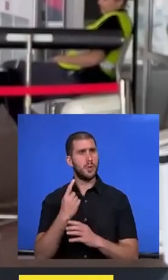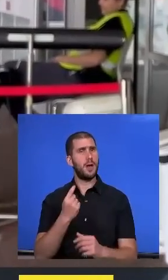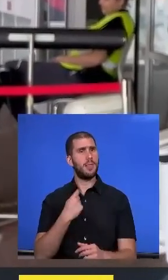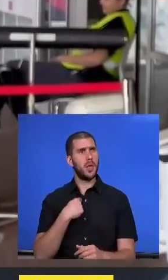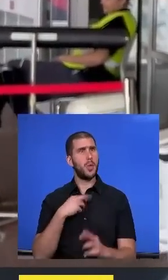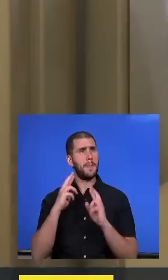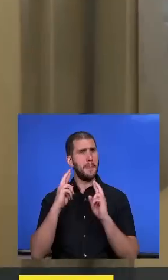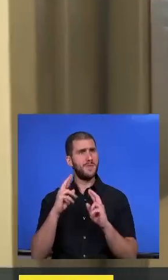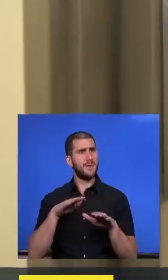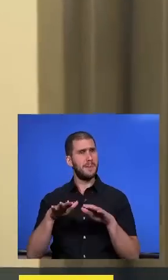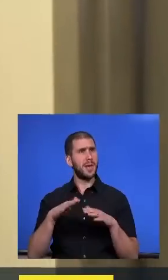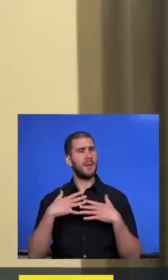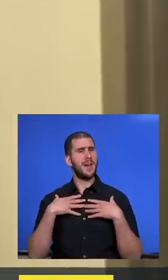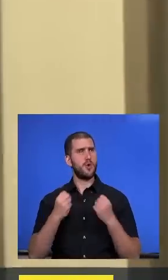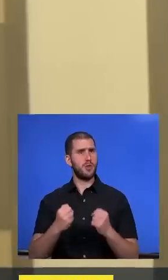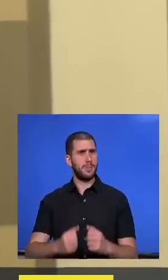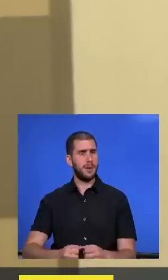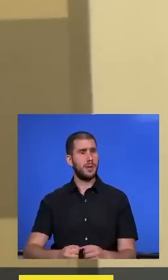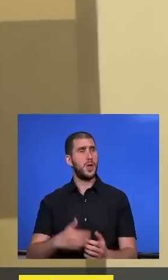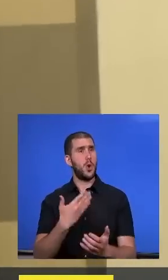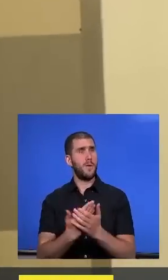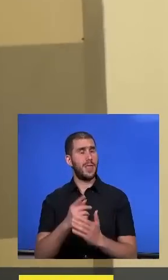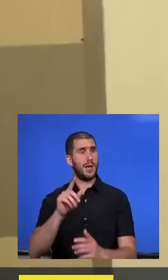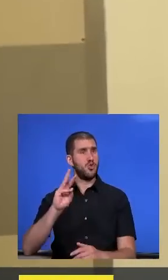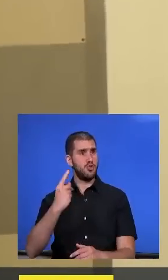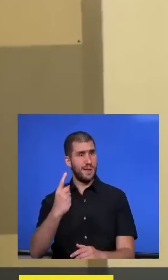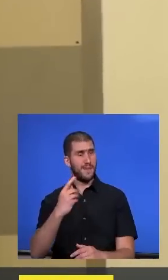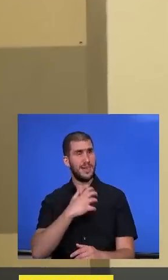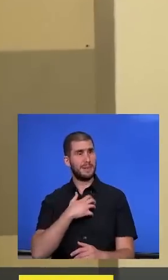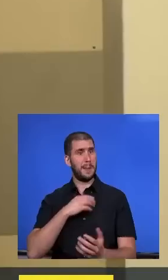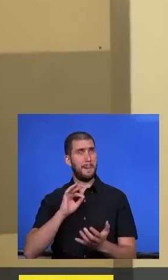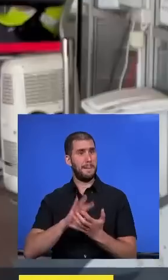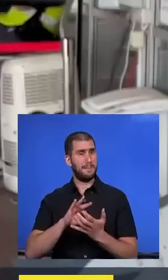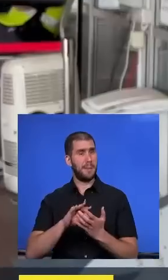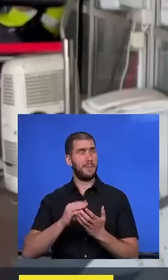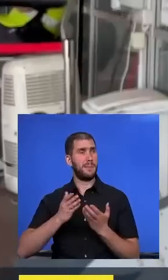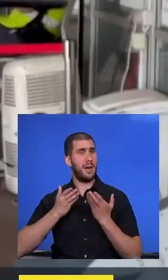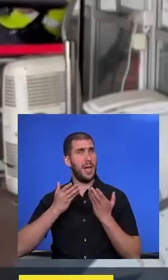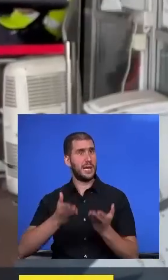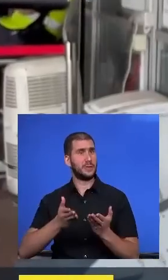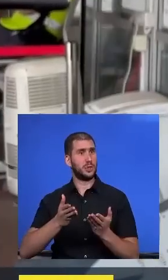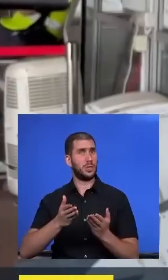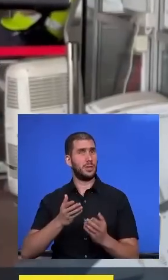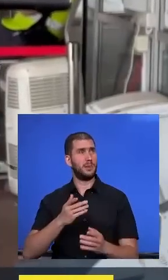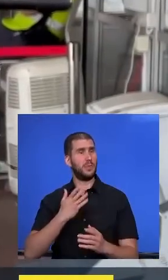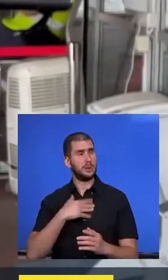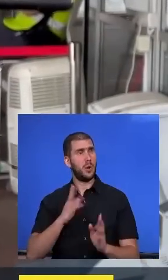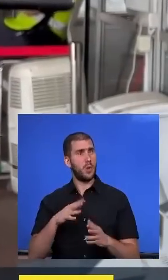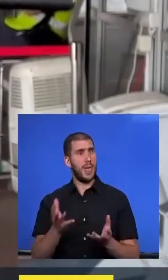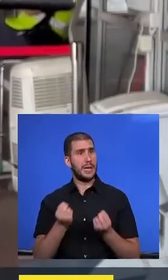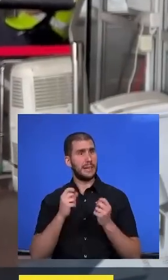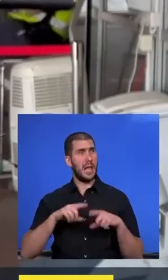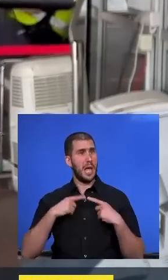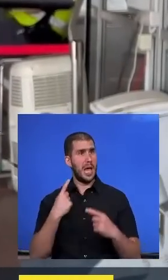מקווים ומאחלים לו רפואה שלמה. העובדה שאדון שיף נפצע בזמן שהוא יצא לעזור ולרצות עוד להציל